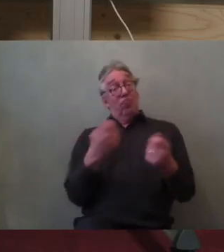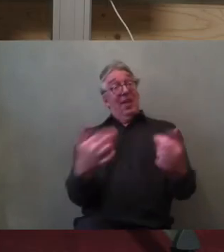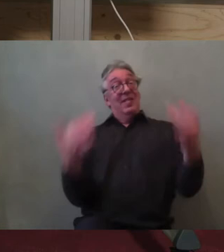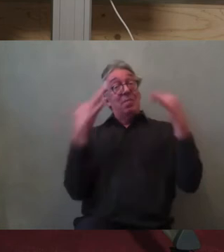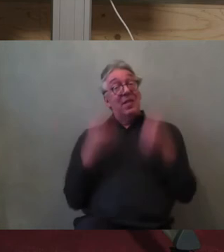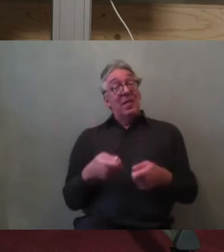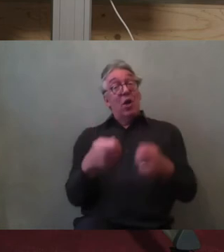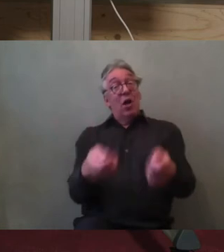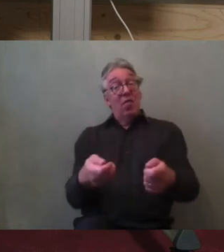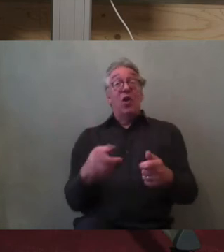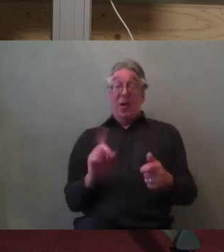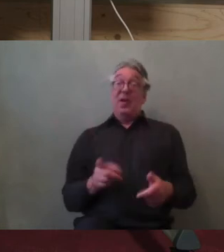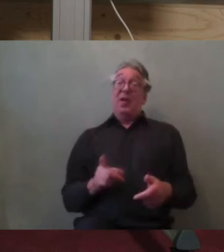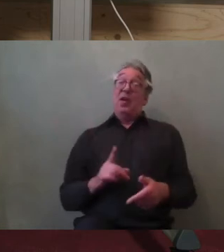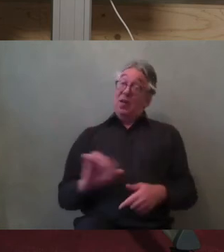aan de slag. Dankjewel.